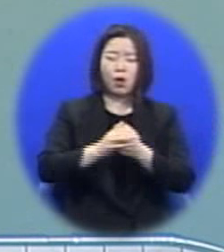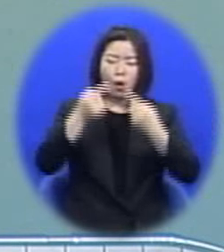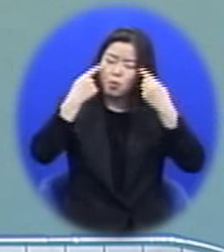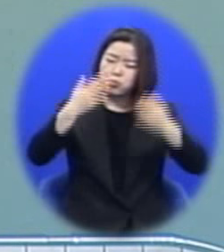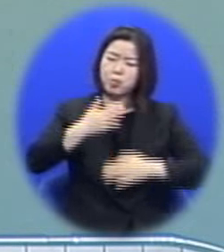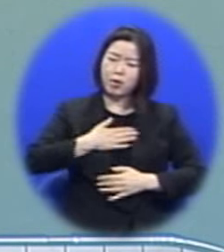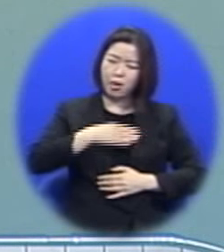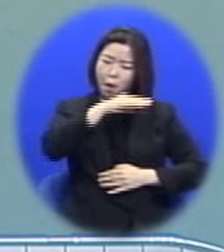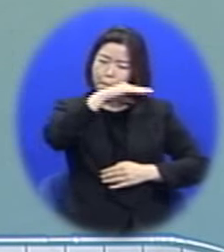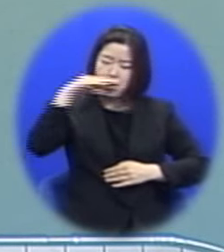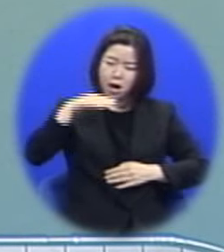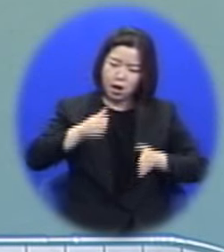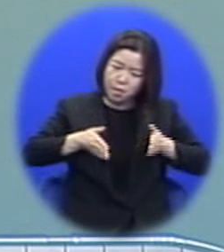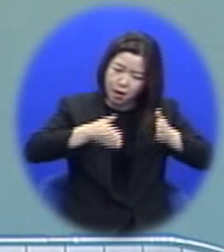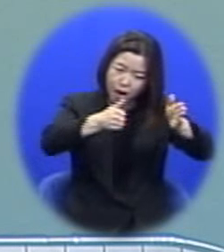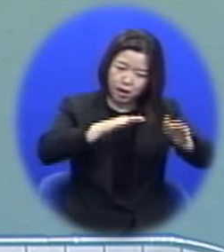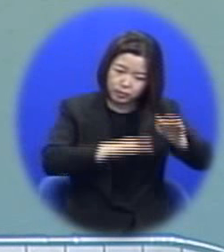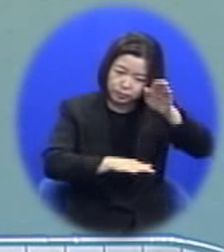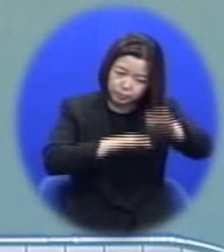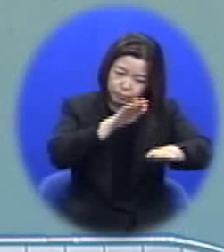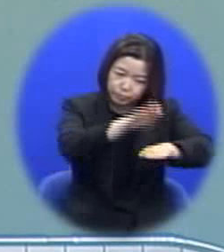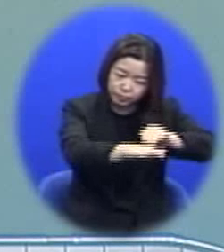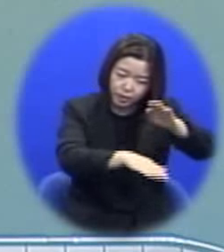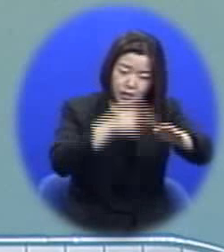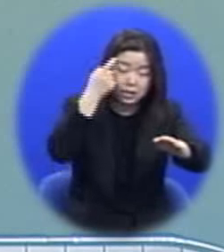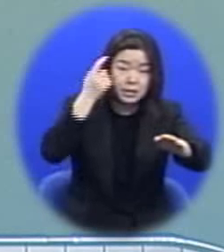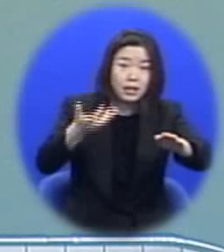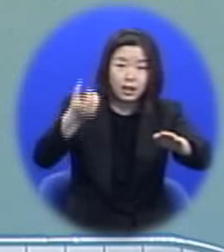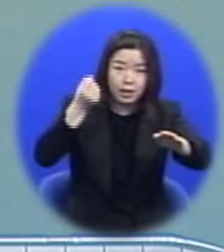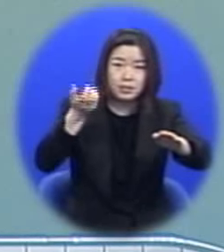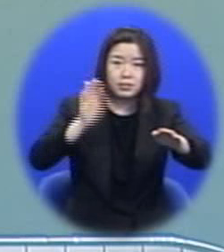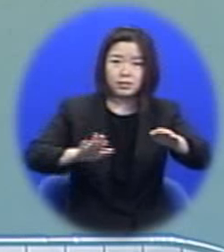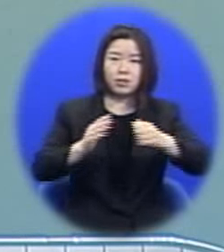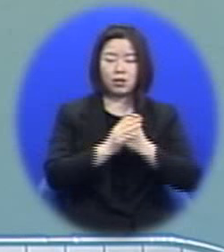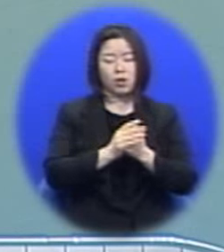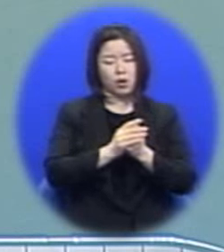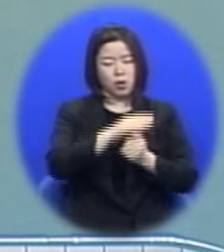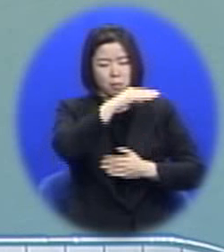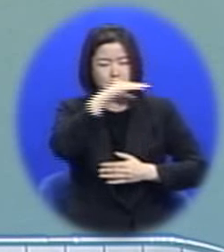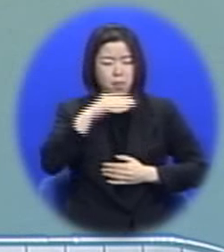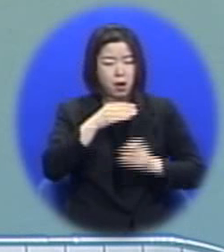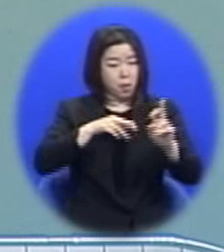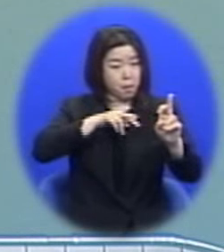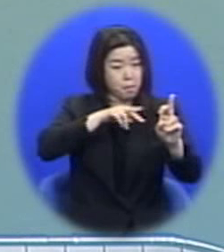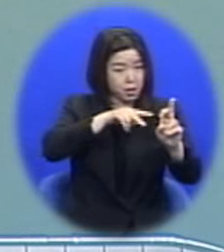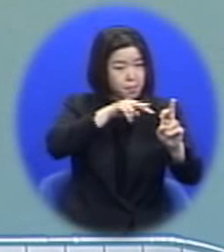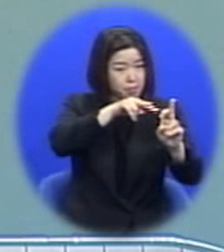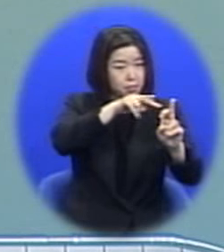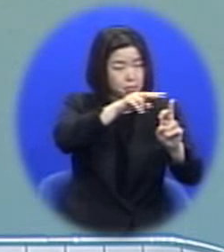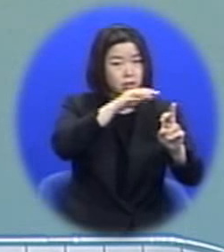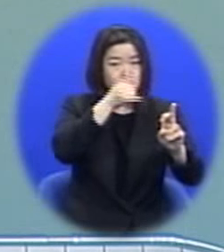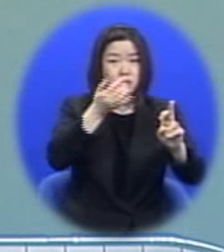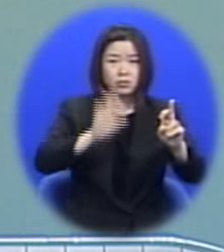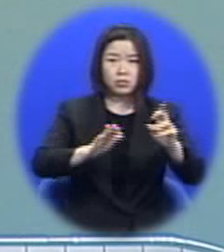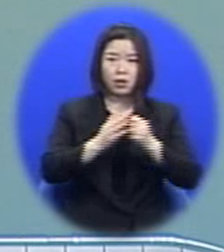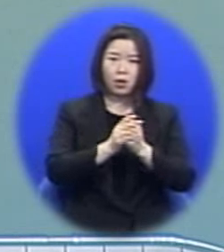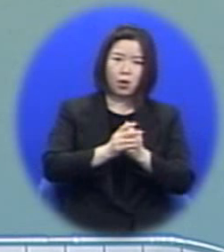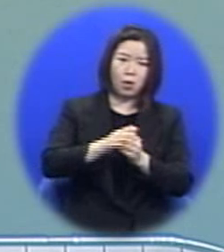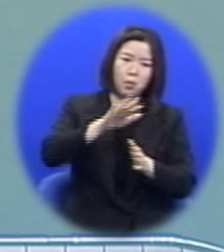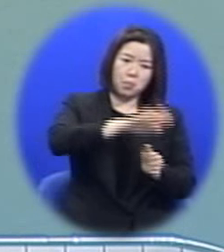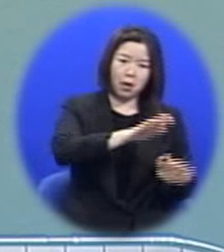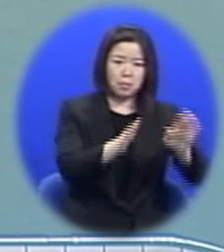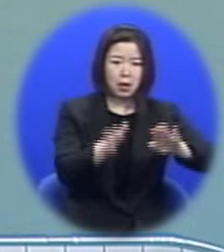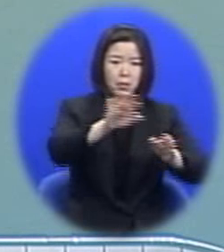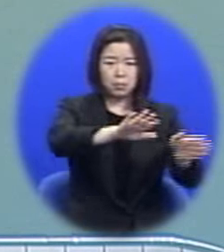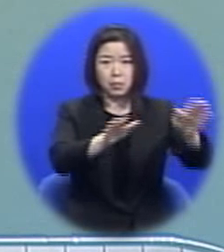자기는 똑바로 걸어왔어요. 분명히 자기는 똑바로 산 위로 올라왔습니다. 그런데 어떻게 이렇게